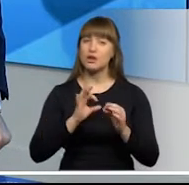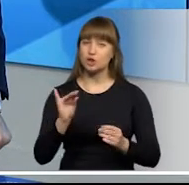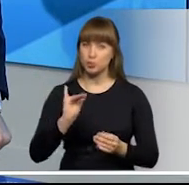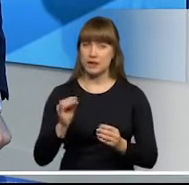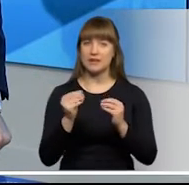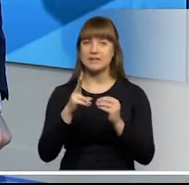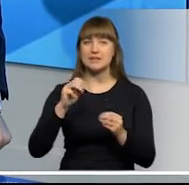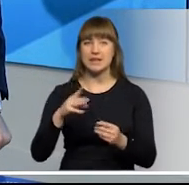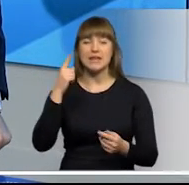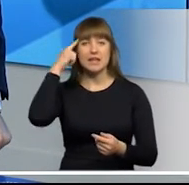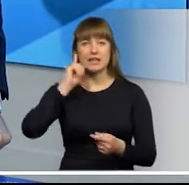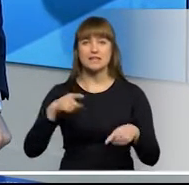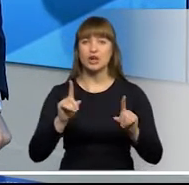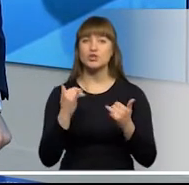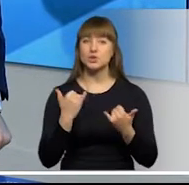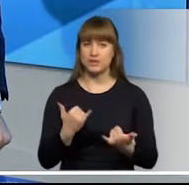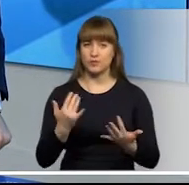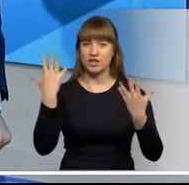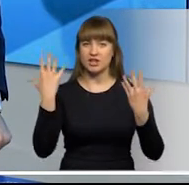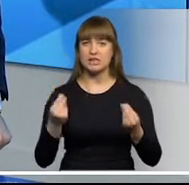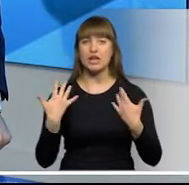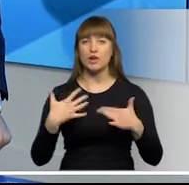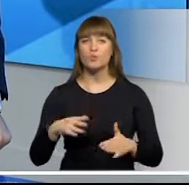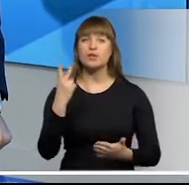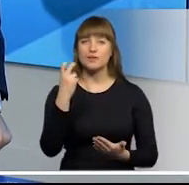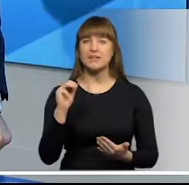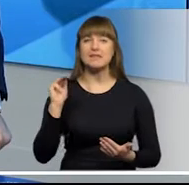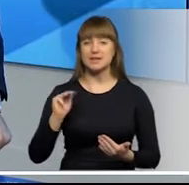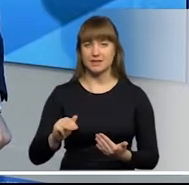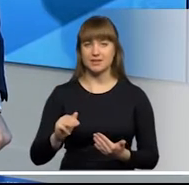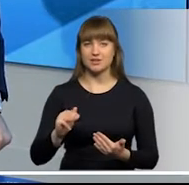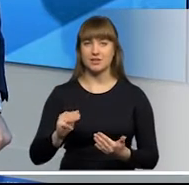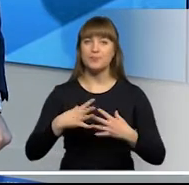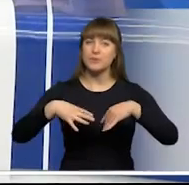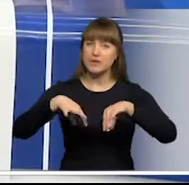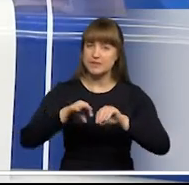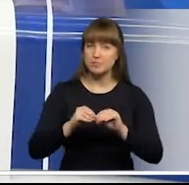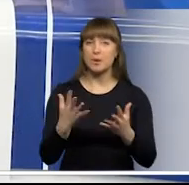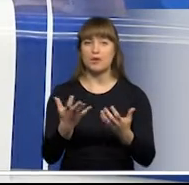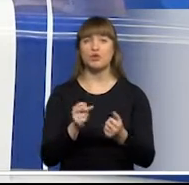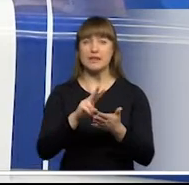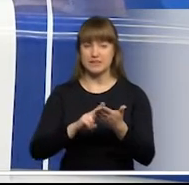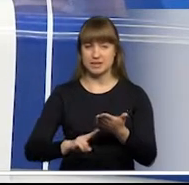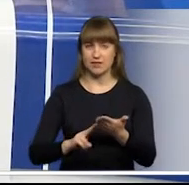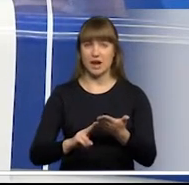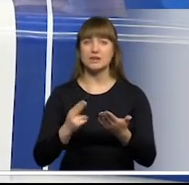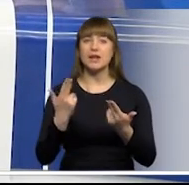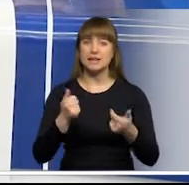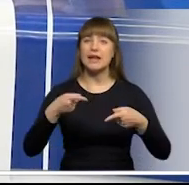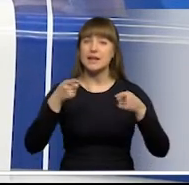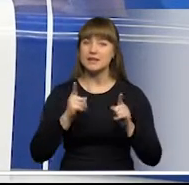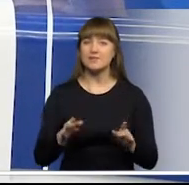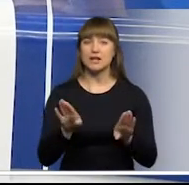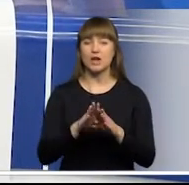что на сегодняшний день уже 200 тысяч донских семей получили сертификаты. Да, действительно. Вот видите, такое